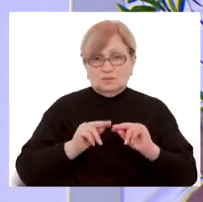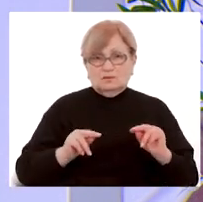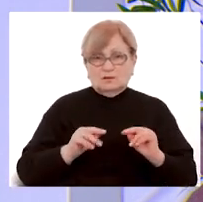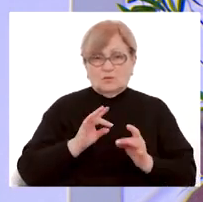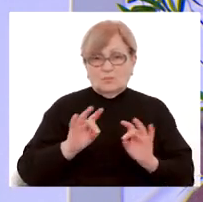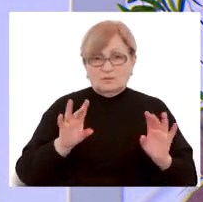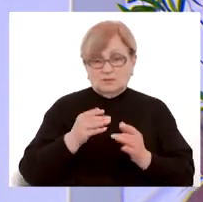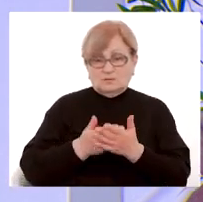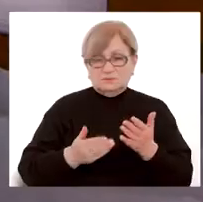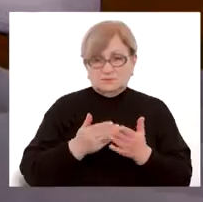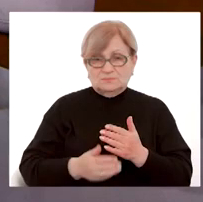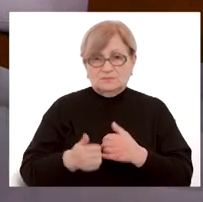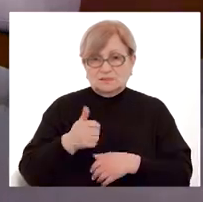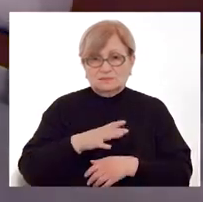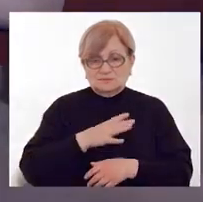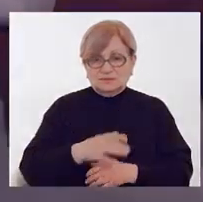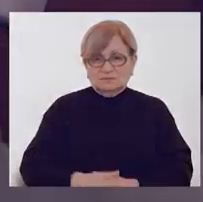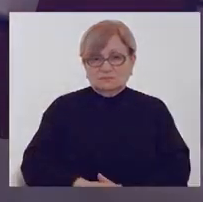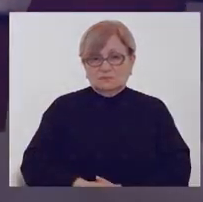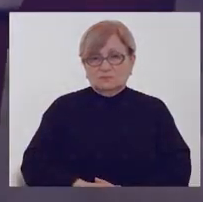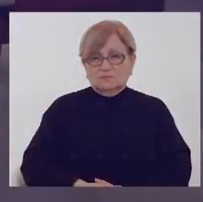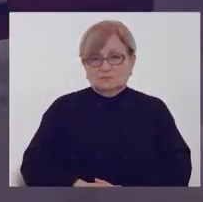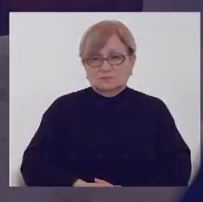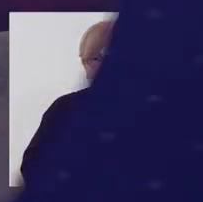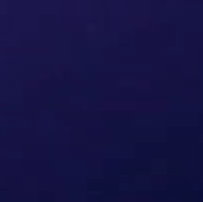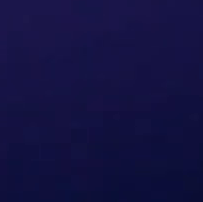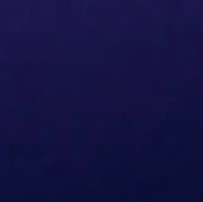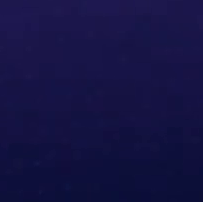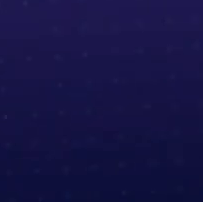რეკომენდაციებით. კარგად ვზანდებოდეთ, ნახვამდის.